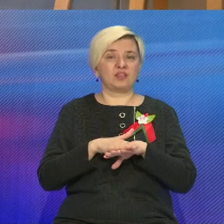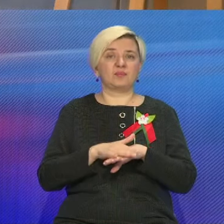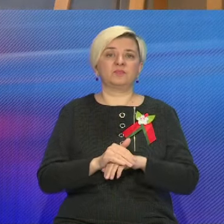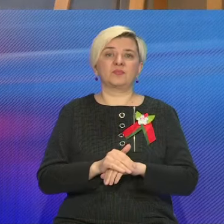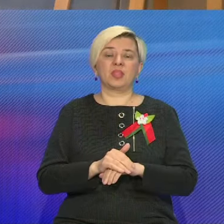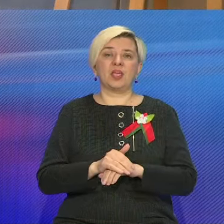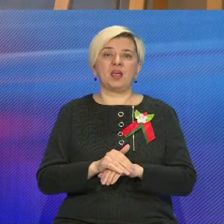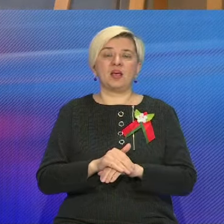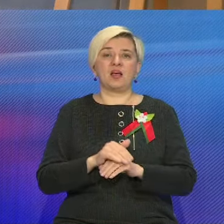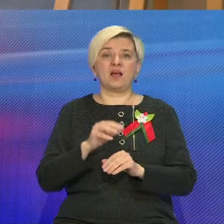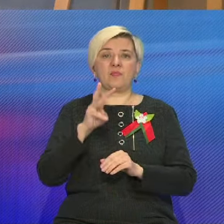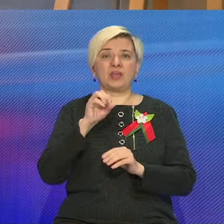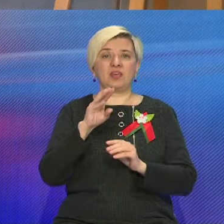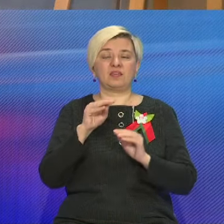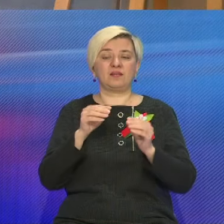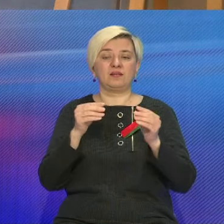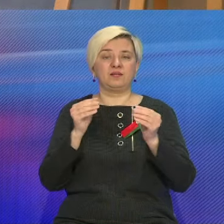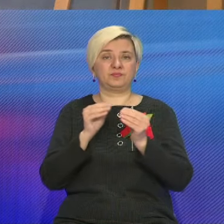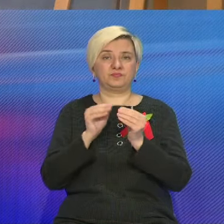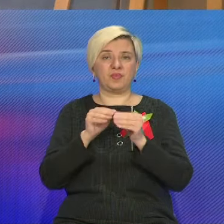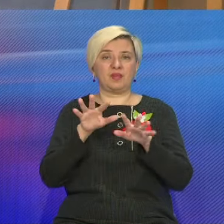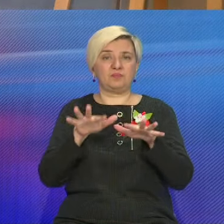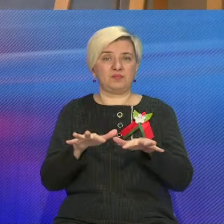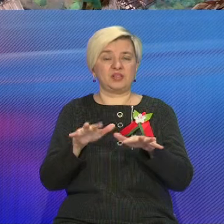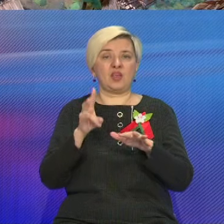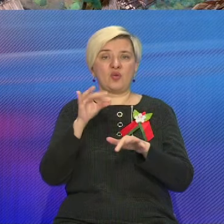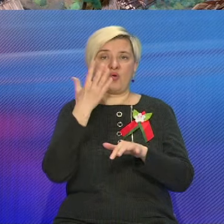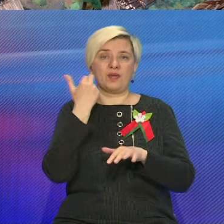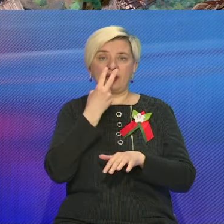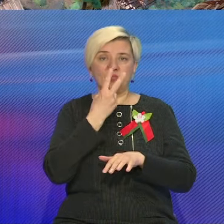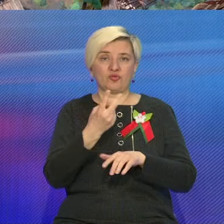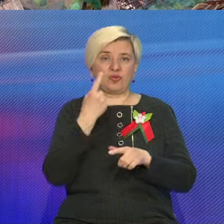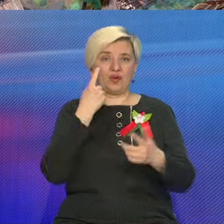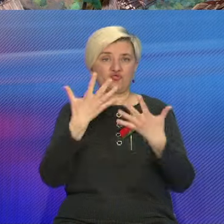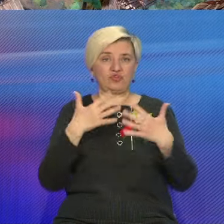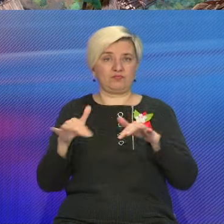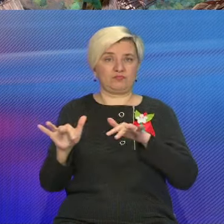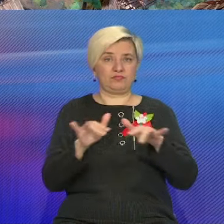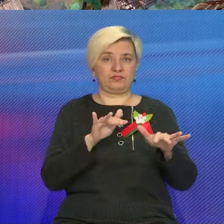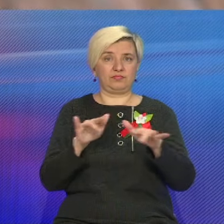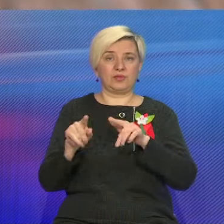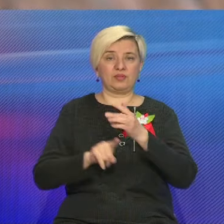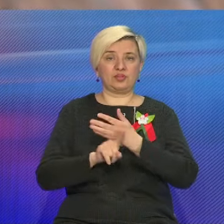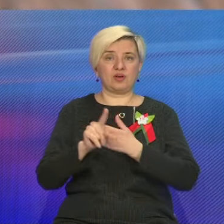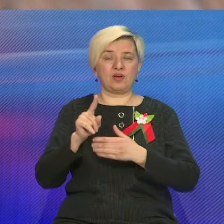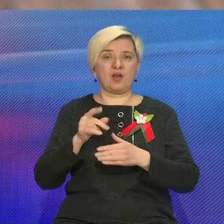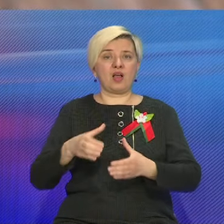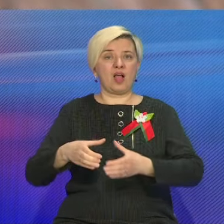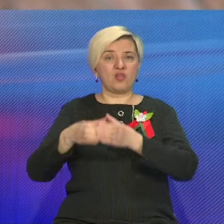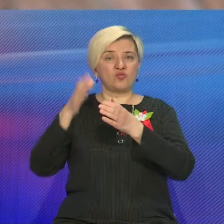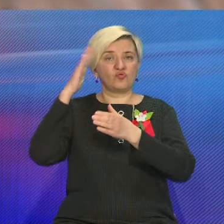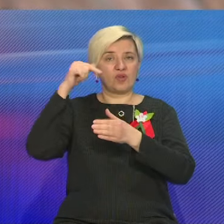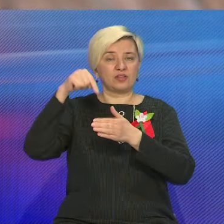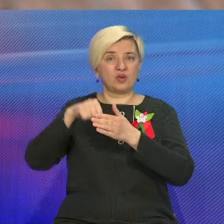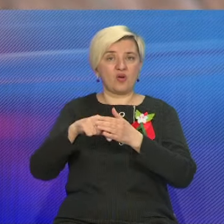Макет статичный, однако, коли глядишь на его, картинка быцем бы оживая. Вось колодеж, з якого только что набирали воду, одень, якое господыни